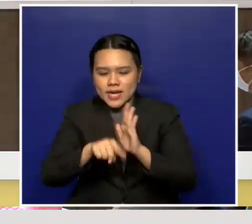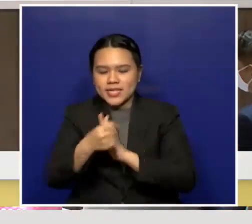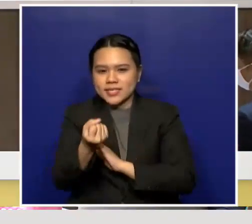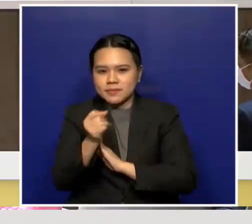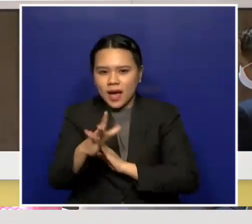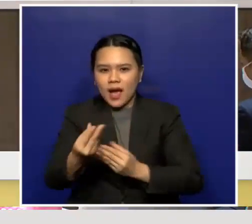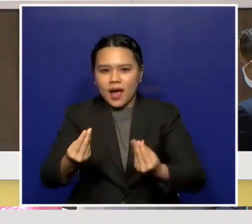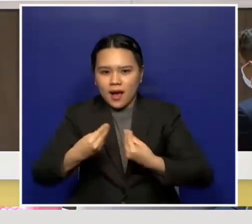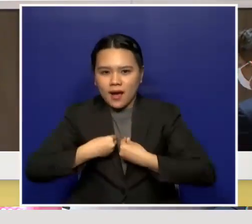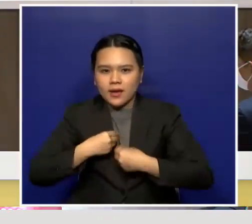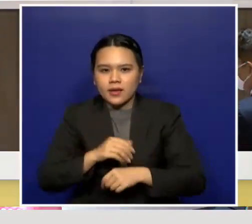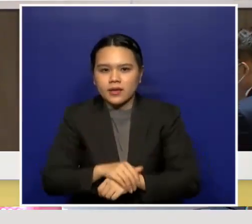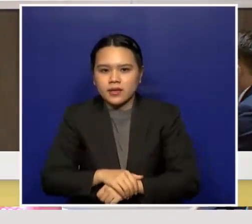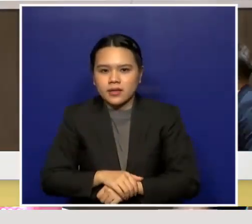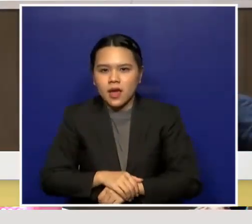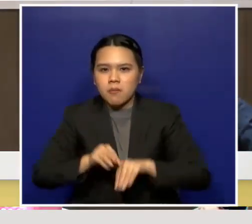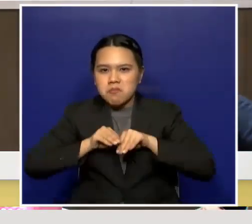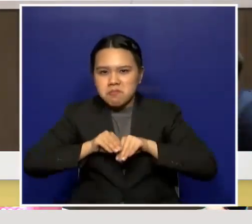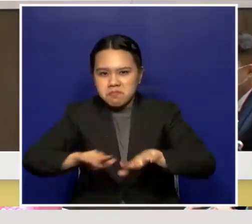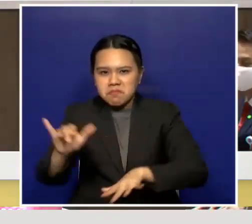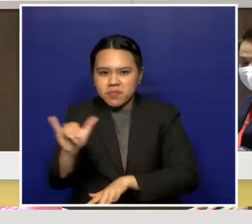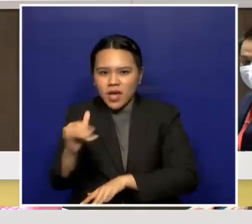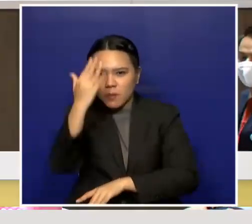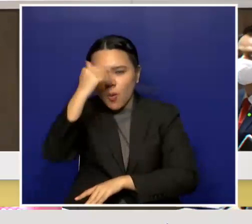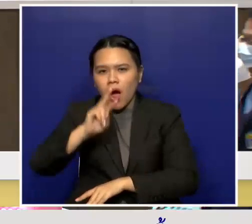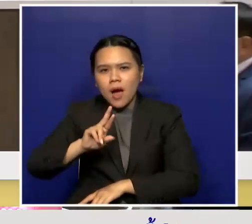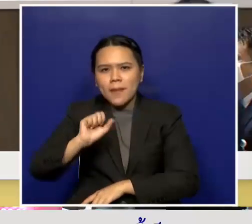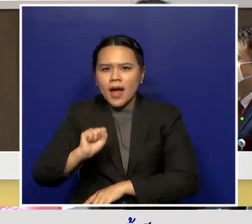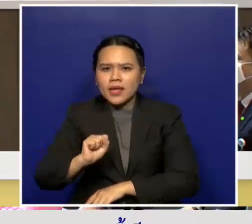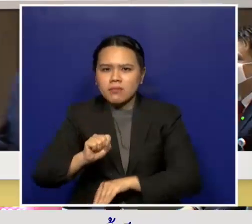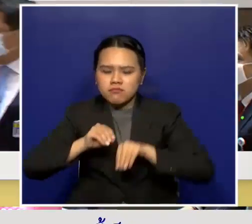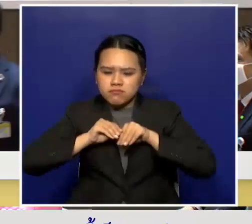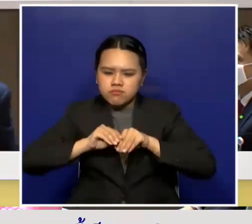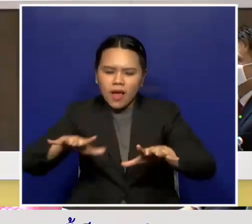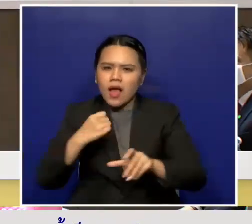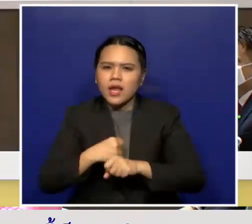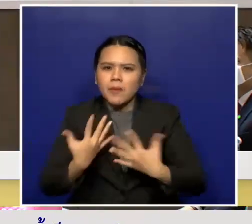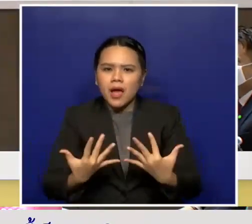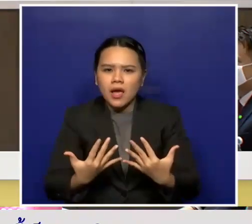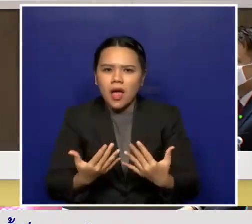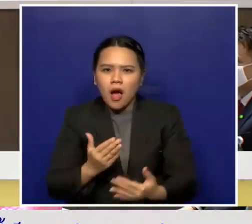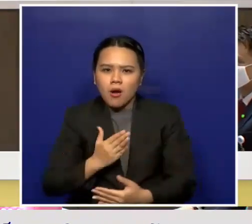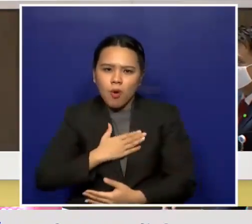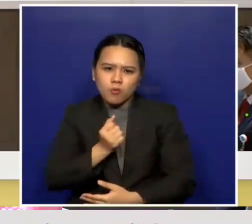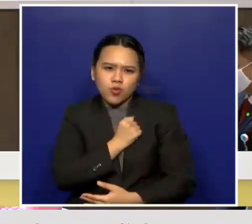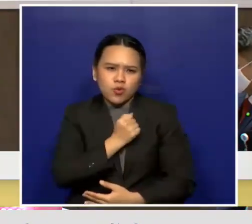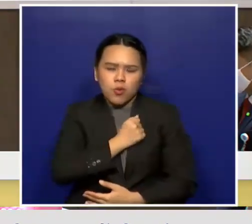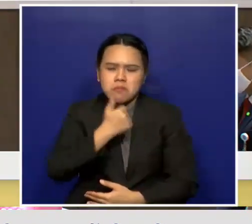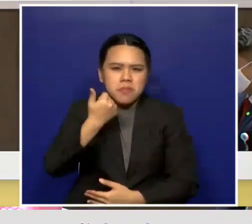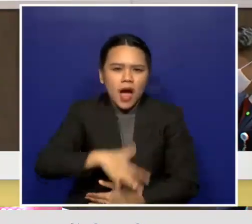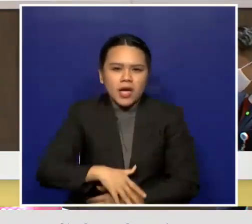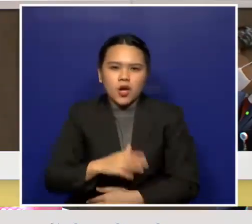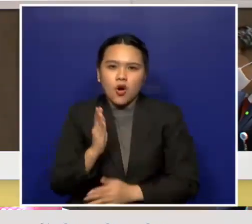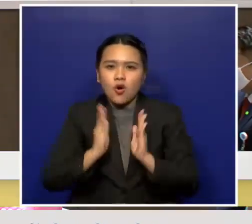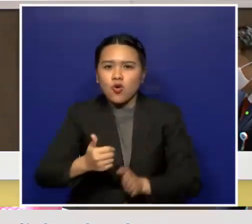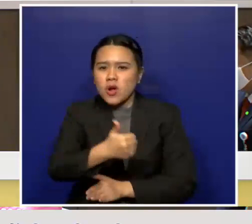ได้แฉมันเพื่ออะไรกันเนี่ยสภาแห่งนี้มันทำเพื่ออะไรกันเนี่ยผมทนไม่ไหวจริงๆแล้วนะที่คนอื่นพูดพร่ำตั้งหลายชั่วโมงยังพู